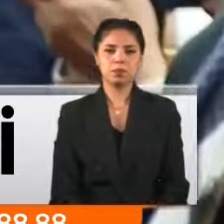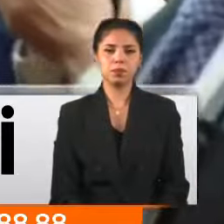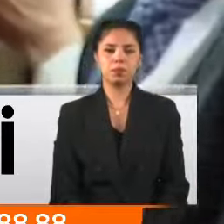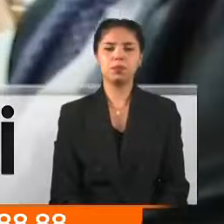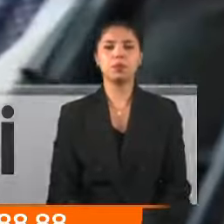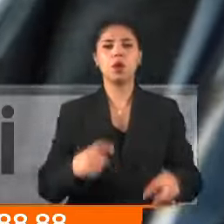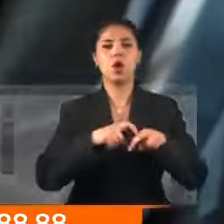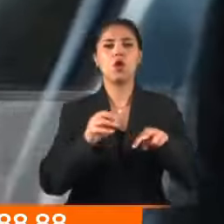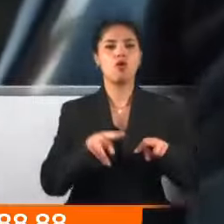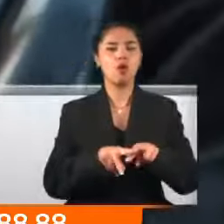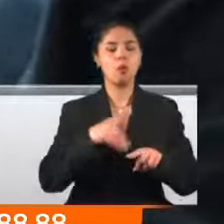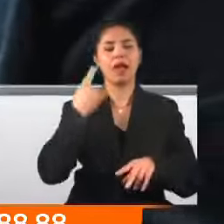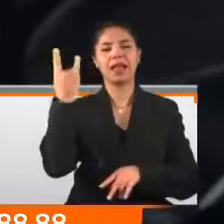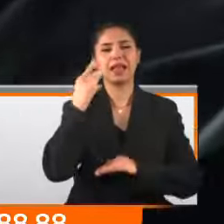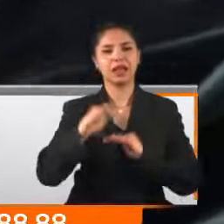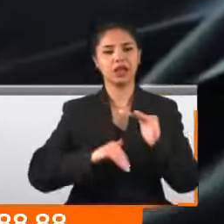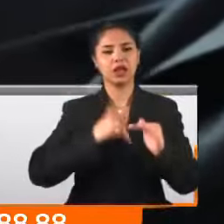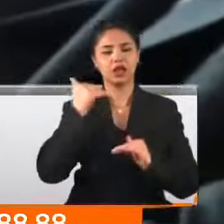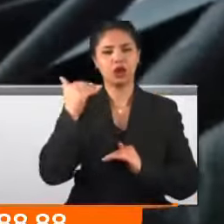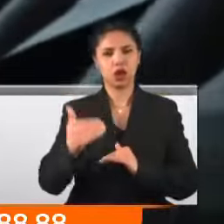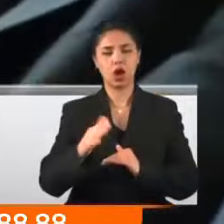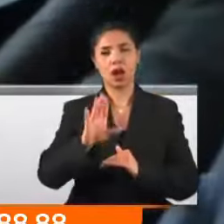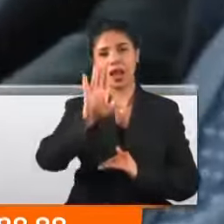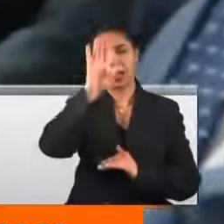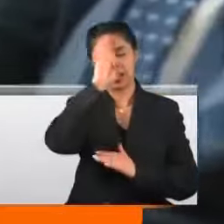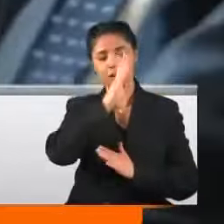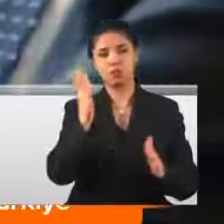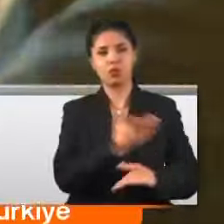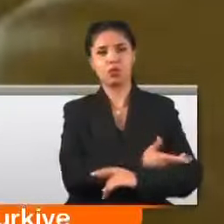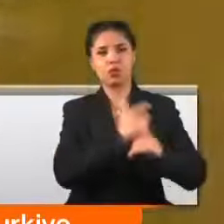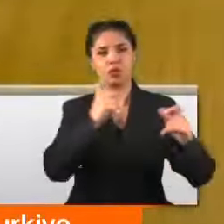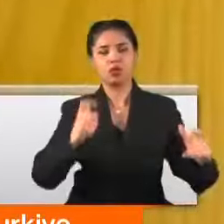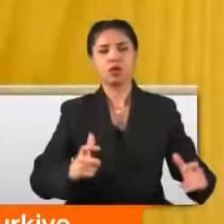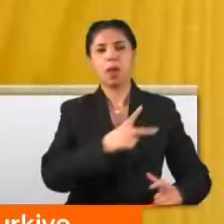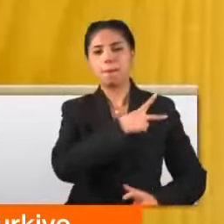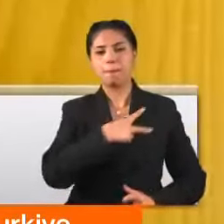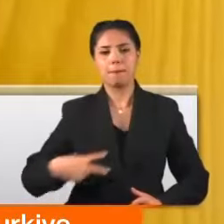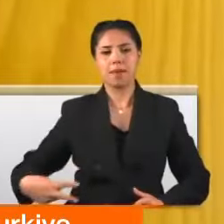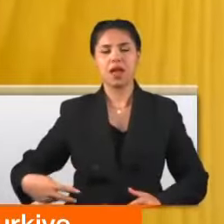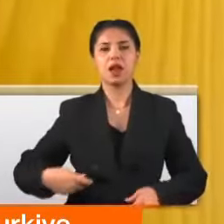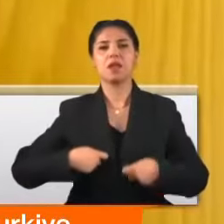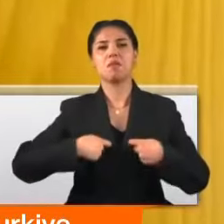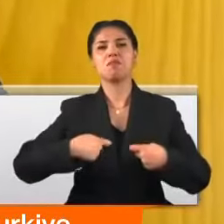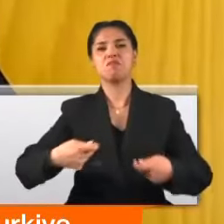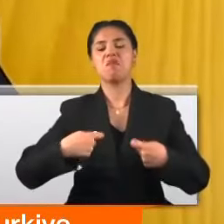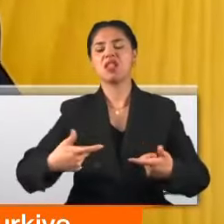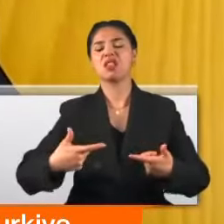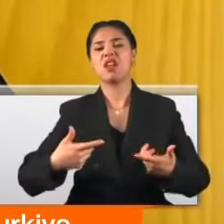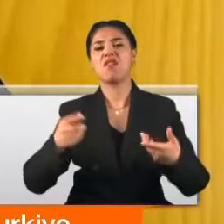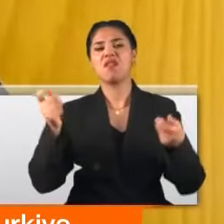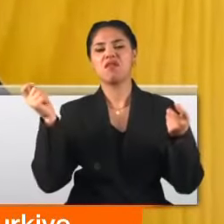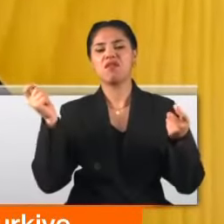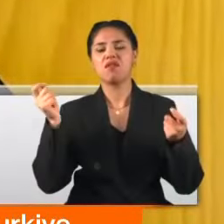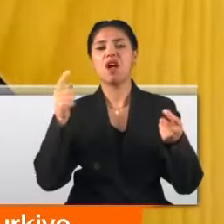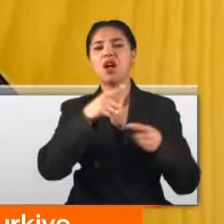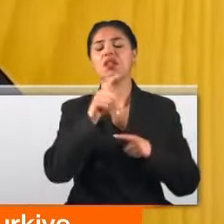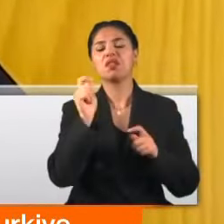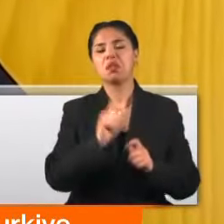Roma seyahatinden sonra İstanbul Büyükşehir Belediyesi'nin müsriflikten bahsetmesine hiç